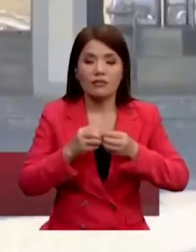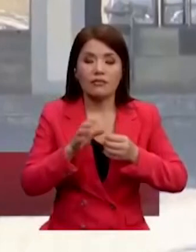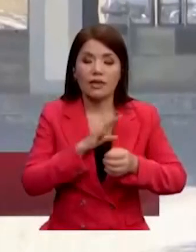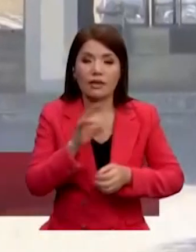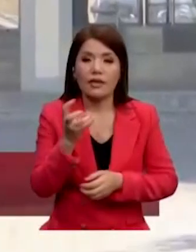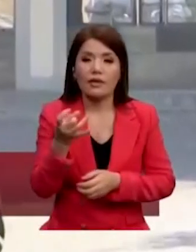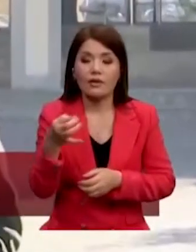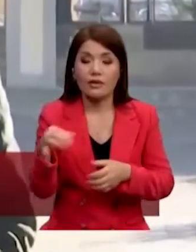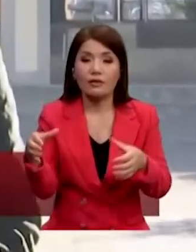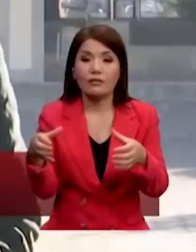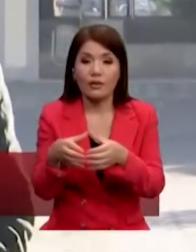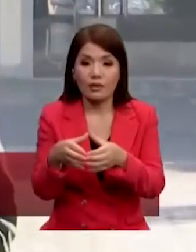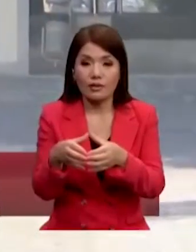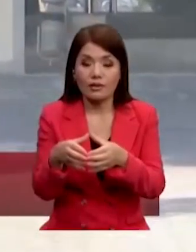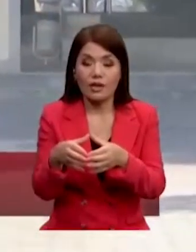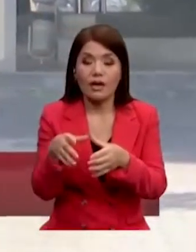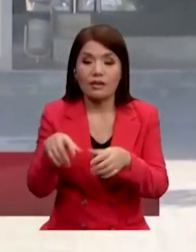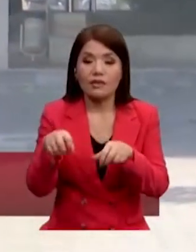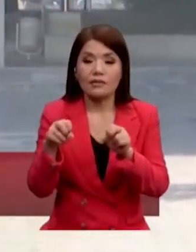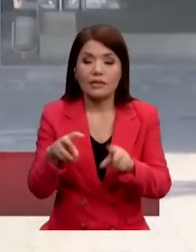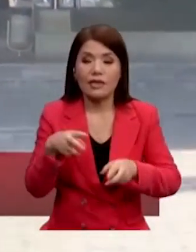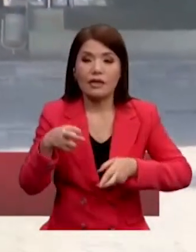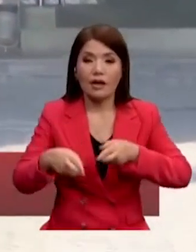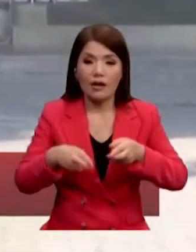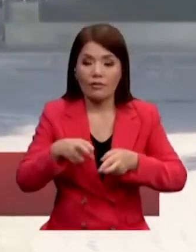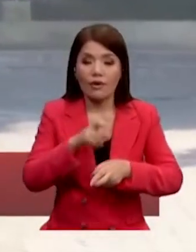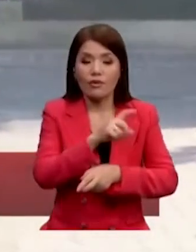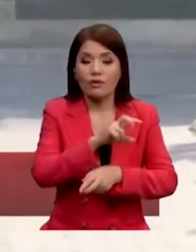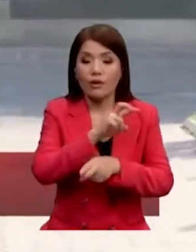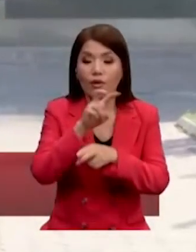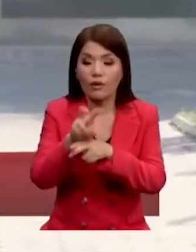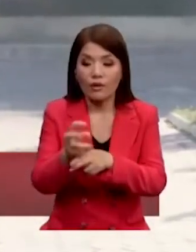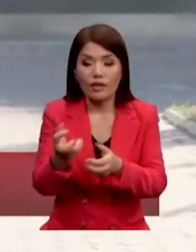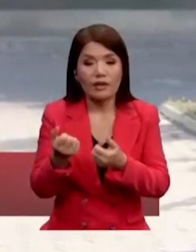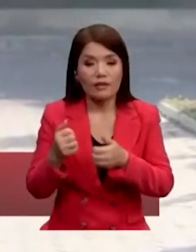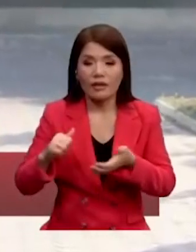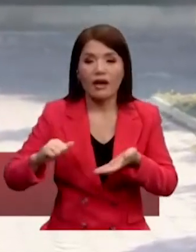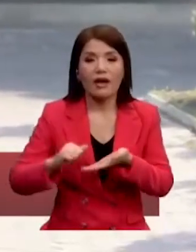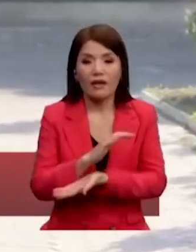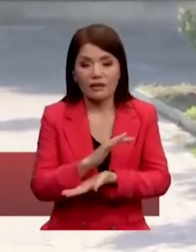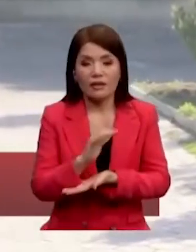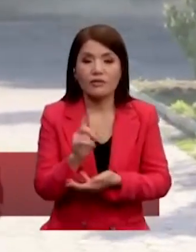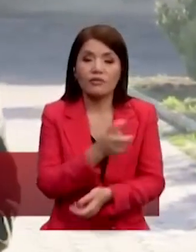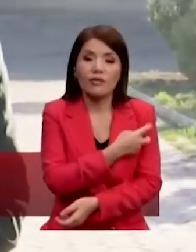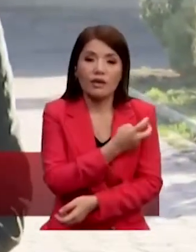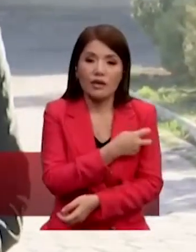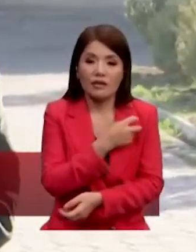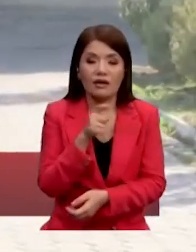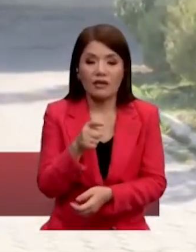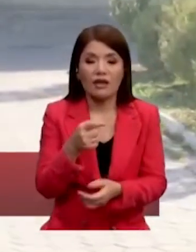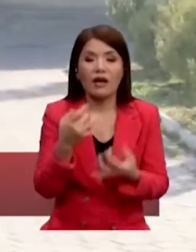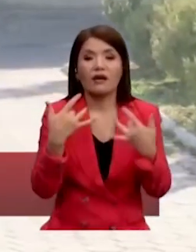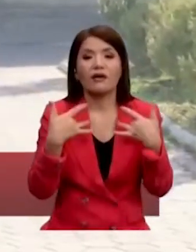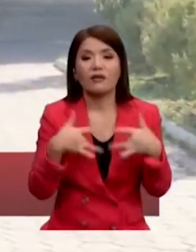нейрохирургия бөлімшесі жоспарлы ем қабылдауға келетін науқастарды қабылдамай, тіпті дәрігерлерді ақысыз